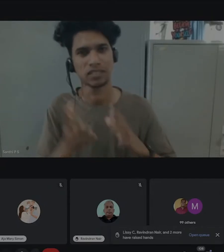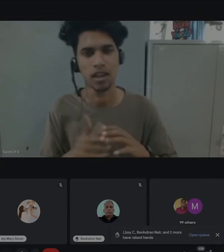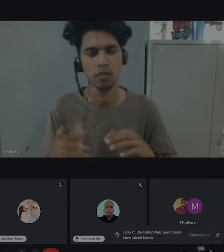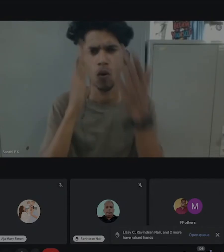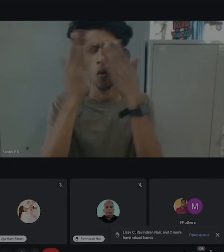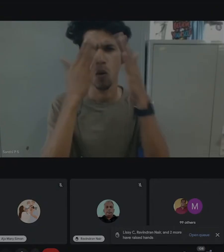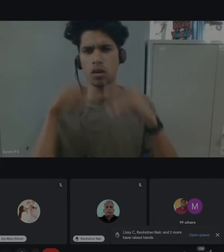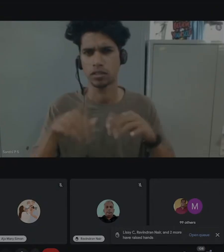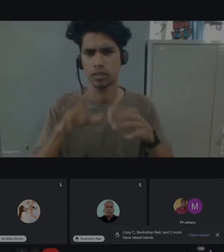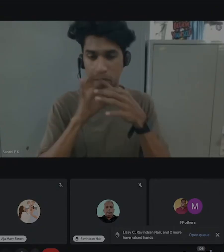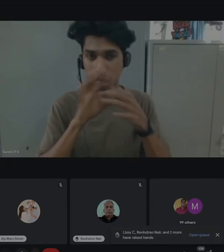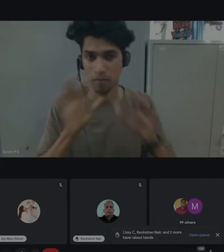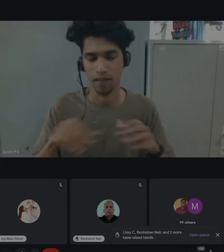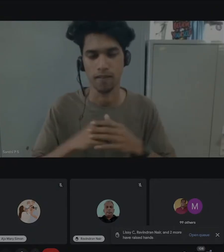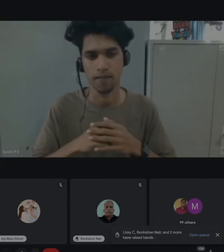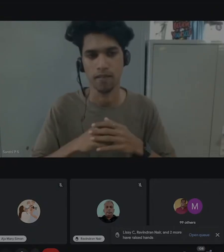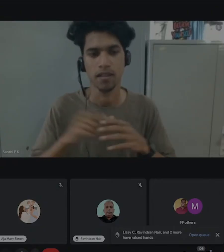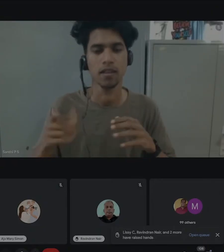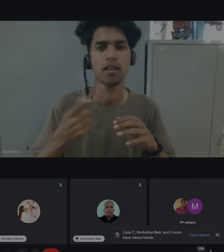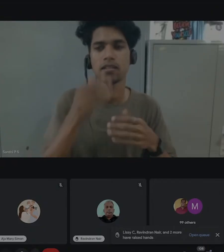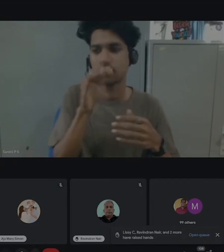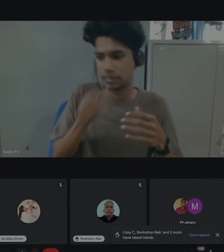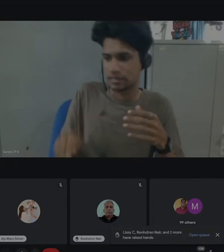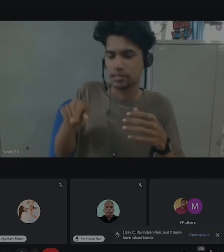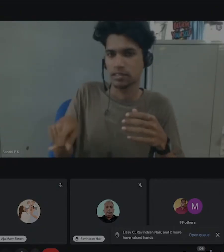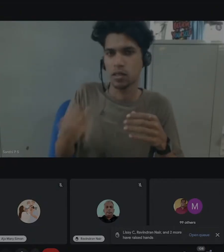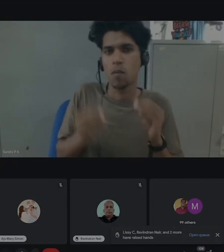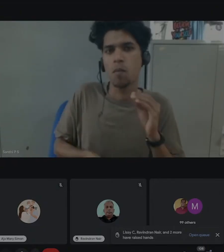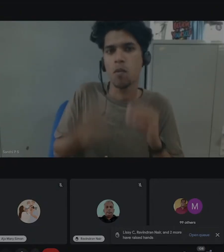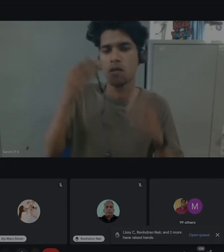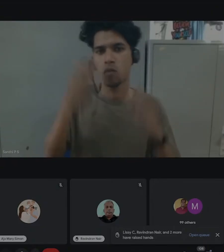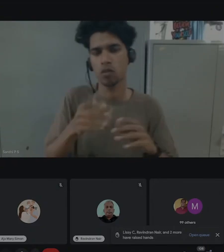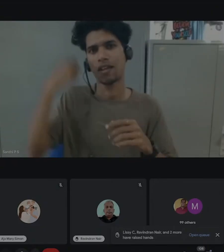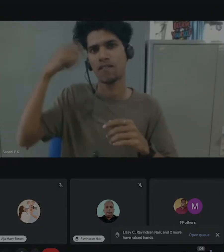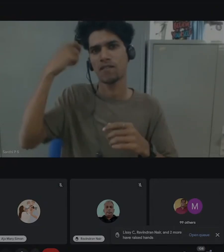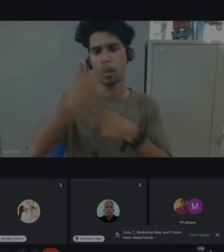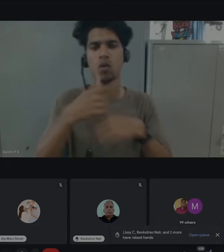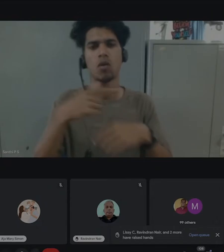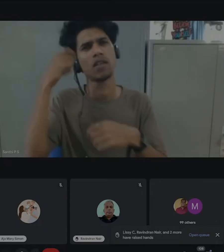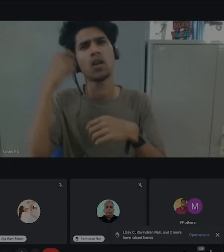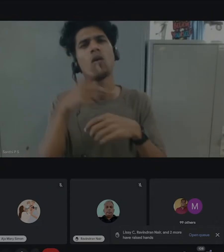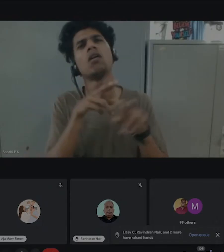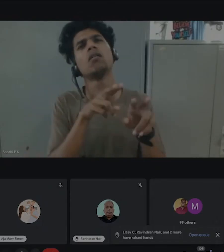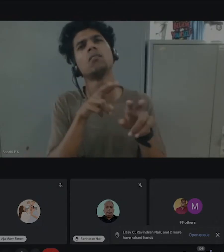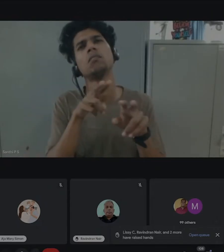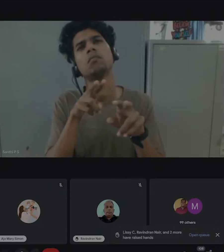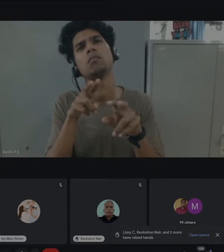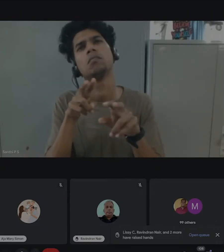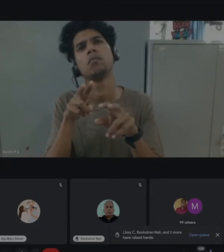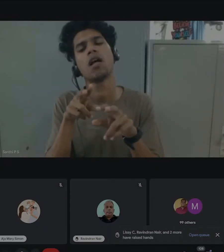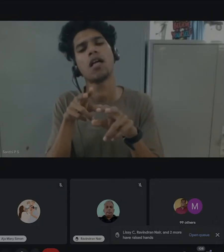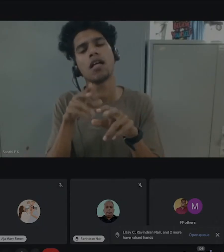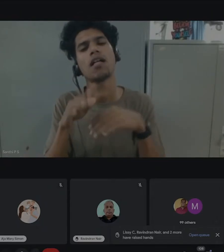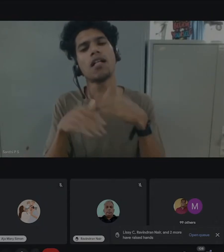അവസ്ഥയിൽ കുഞ്ഞുങ്ങൾ കൂടുതലായിട്ടും അങ്ങനെയുള്ള കാര്യങ്ങൾ ഇപ്പം വീഡിയോയ്ക്ക് എക്സ്പോഷറും കൂടി വരികയാണെന്നുണ്ടെങ്കിൽ അവർക്ക് അതിലോട്ടൊരു ചായ്വ്